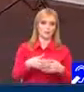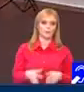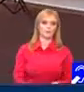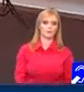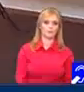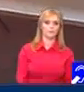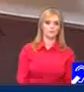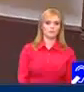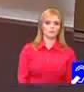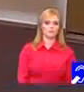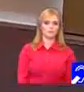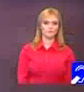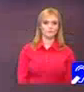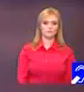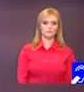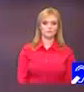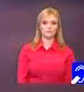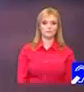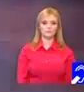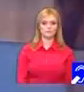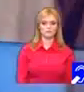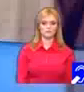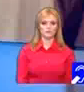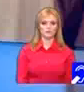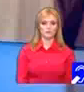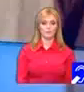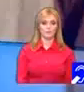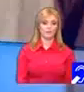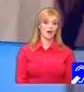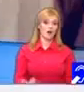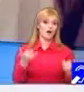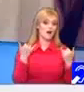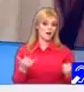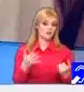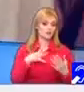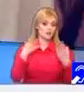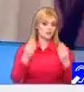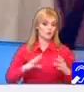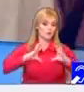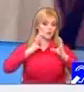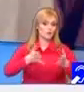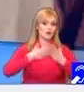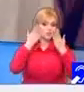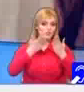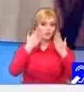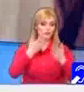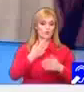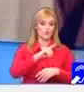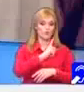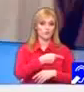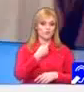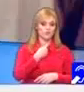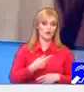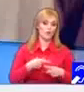Iași. Astăzi a fost Ziua Mondială a Cititului cu Voce Tare.